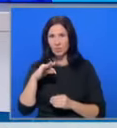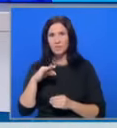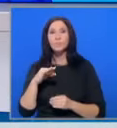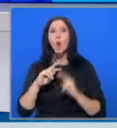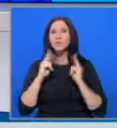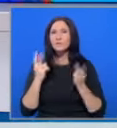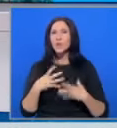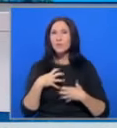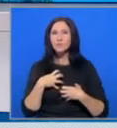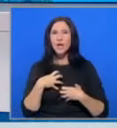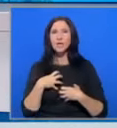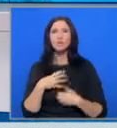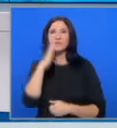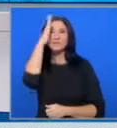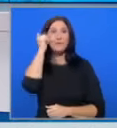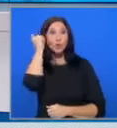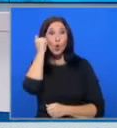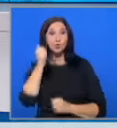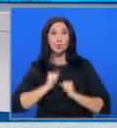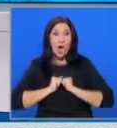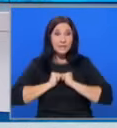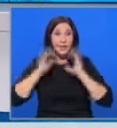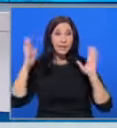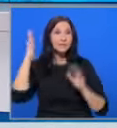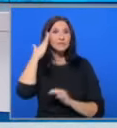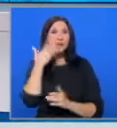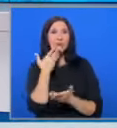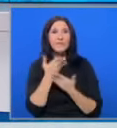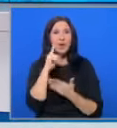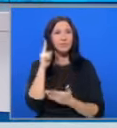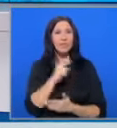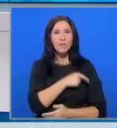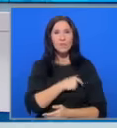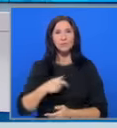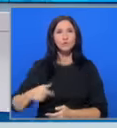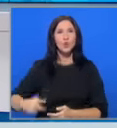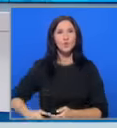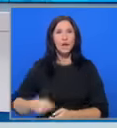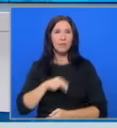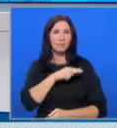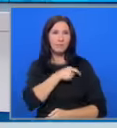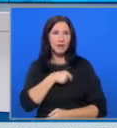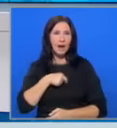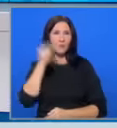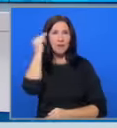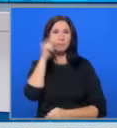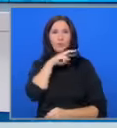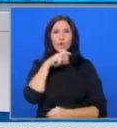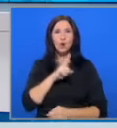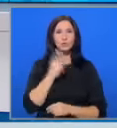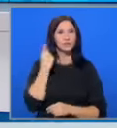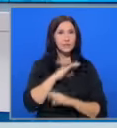От света напрежението в Северно Косово ескалира. Страната обявиха ден на национален траур в памет на полицая, който загина вчера